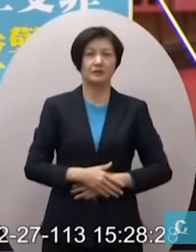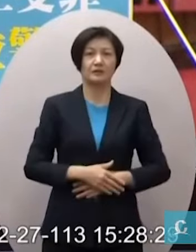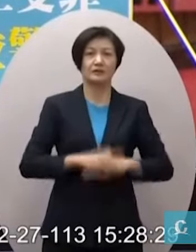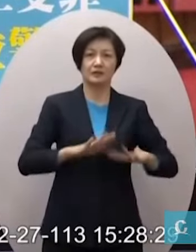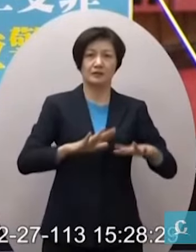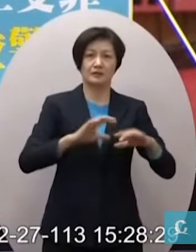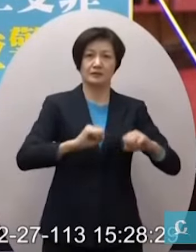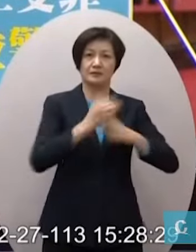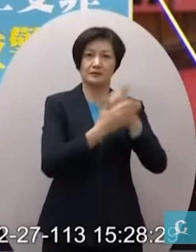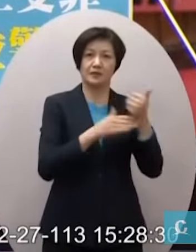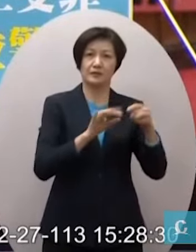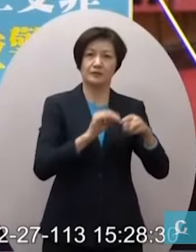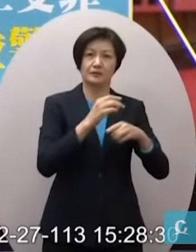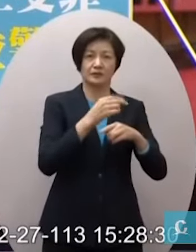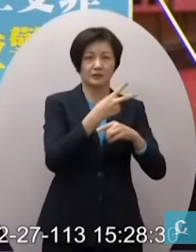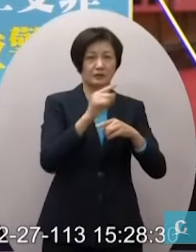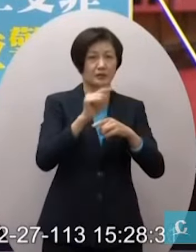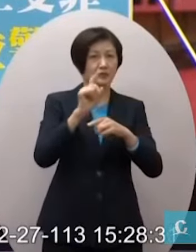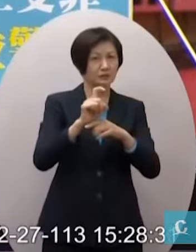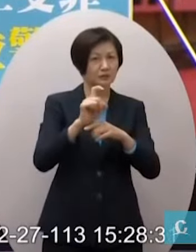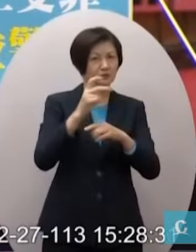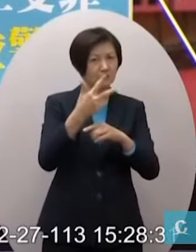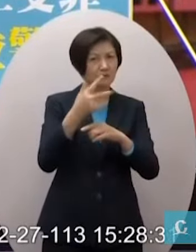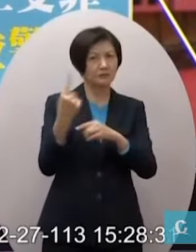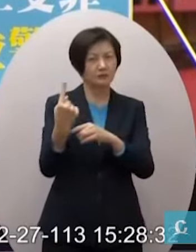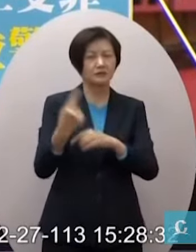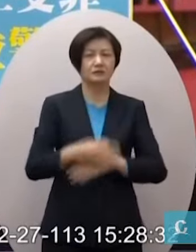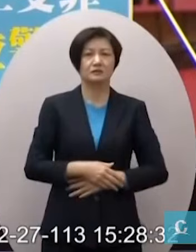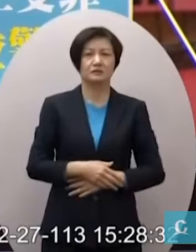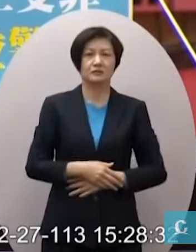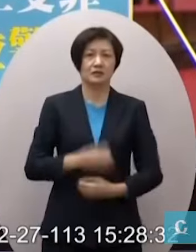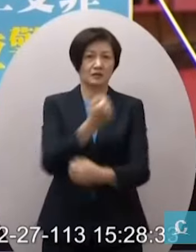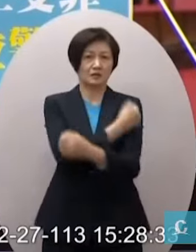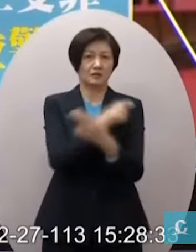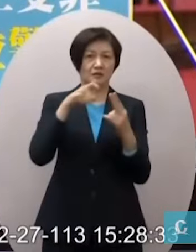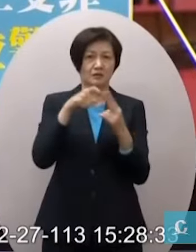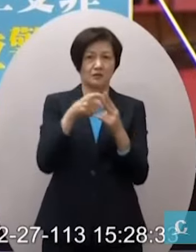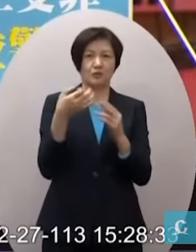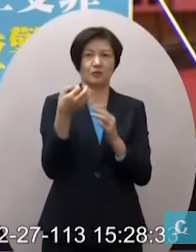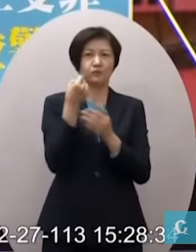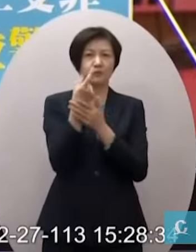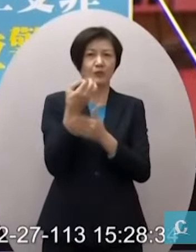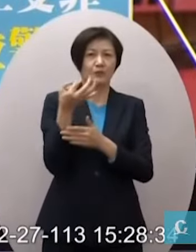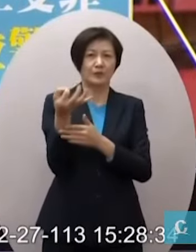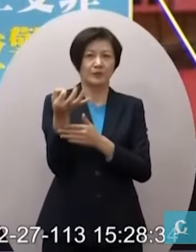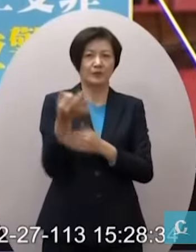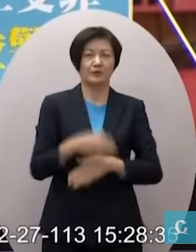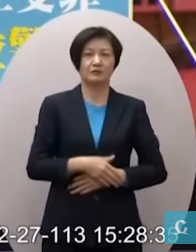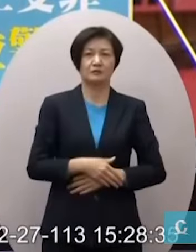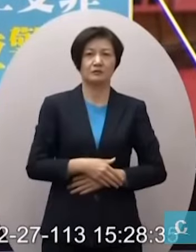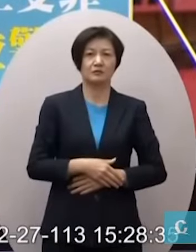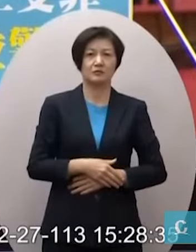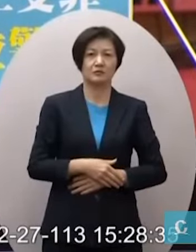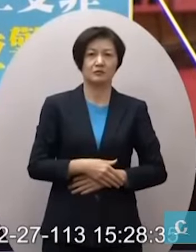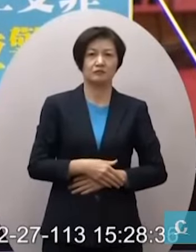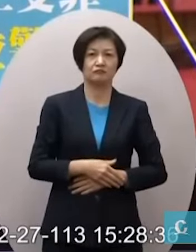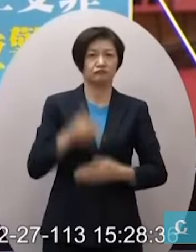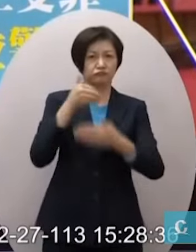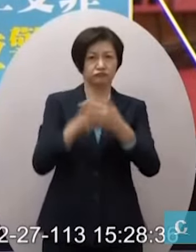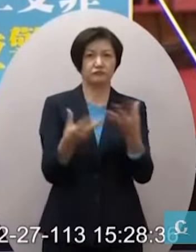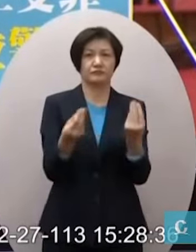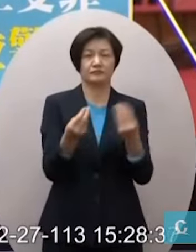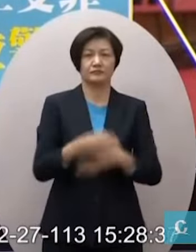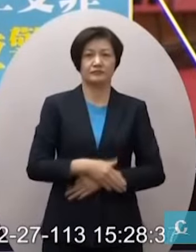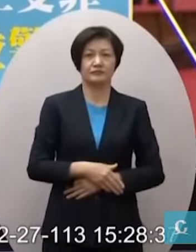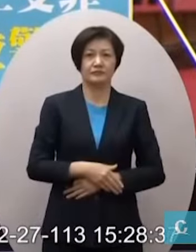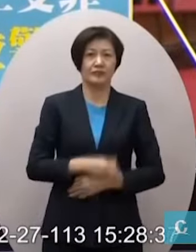5.71%，没20%呢。所以劳工缴钱是没有减少的，也就是劳